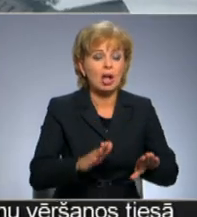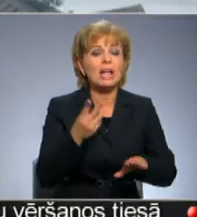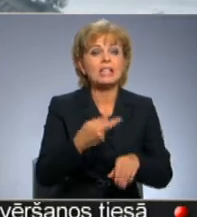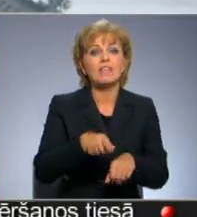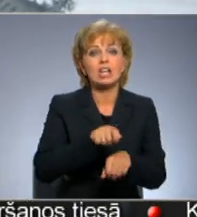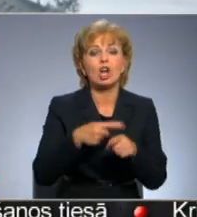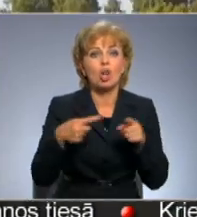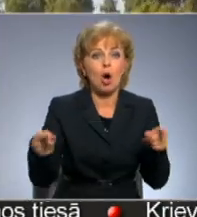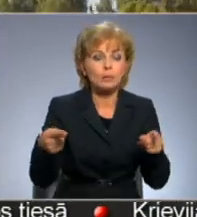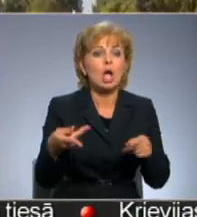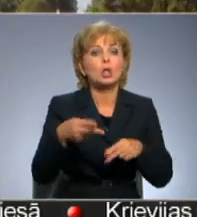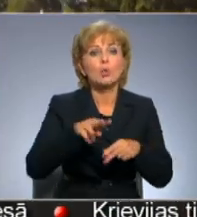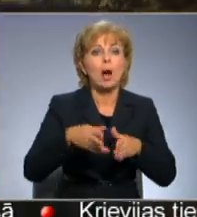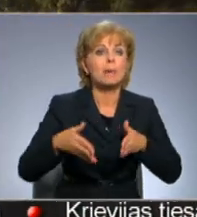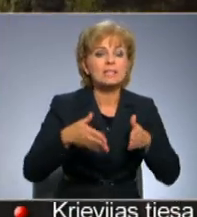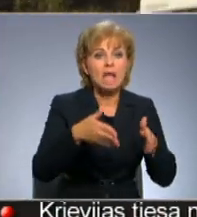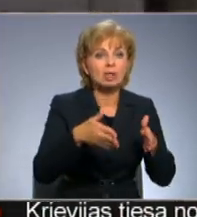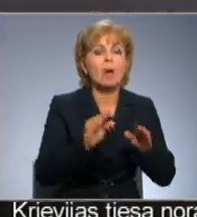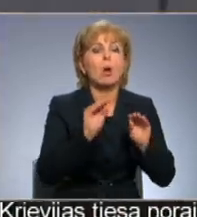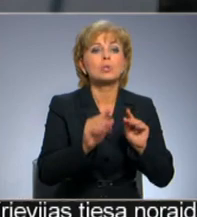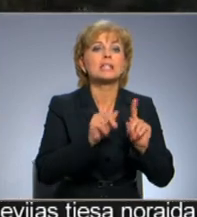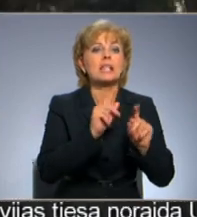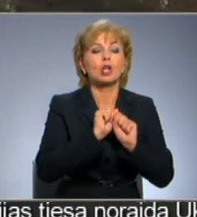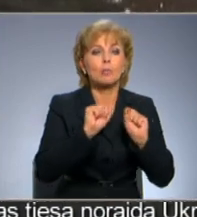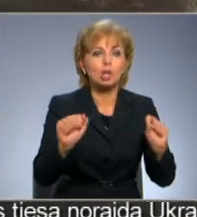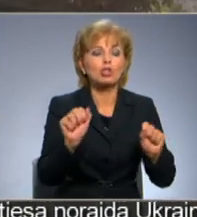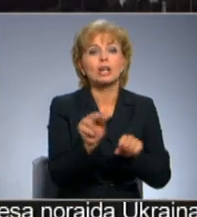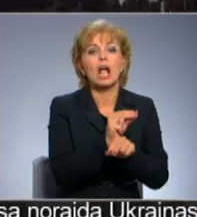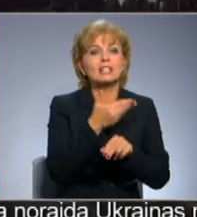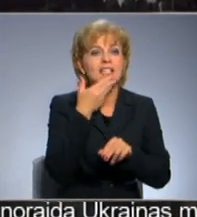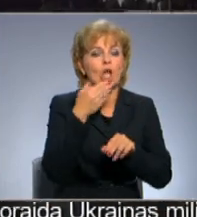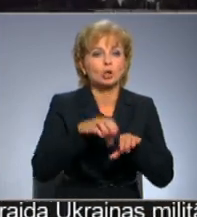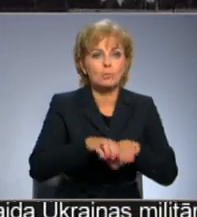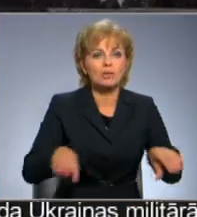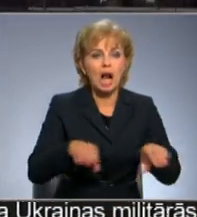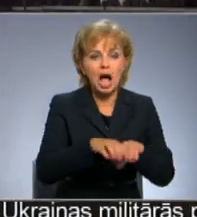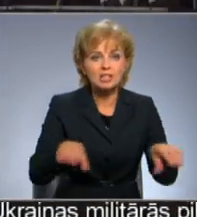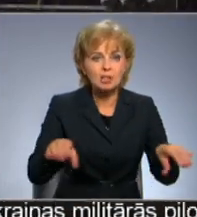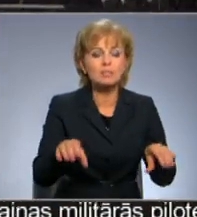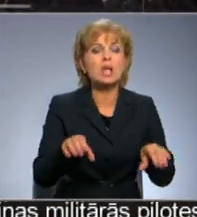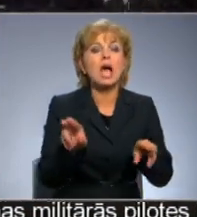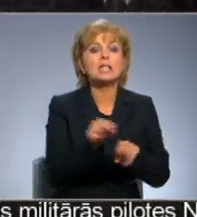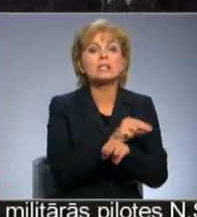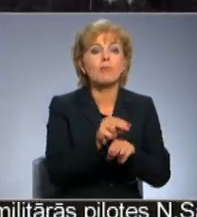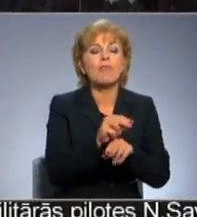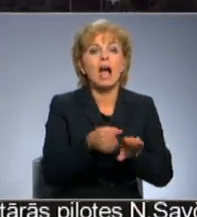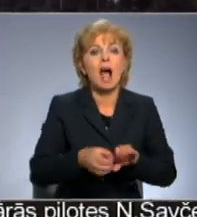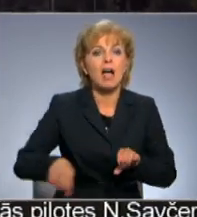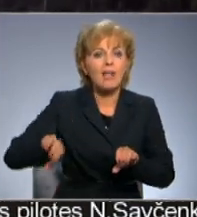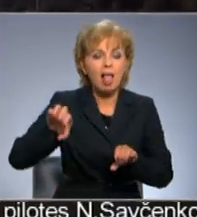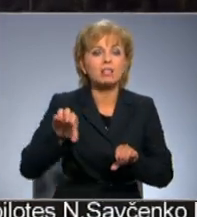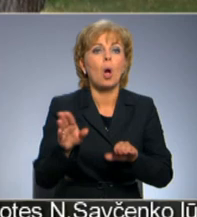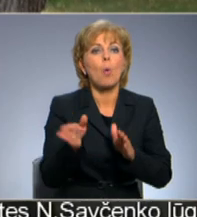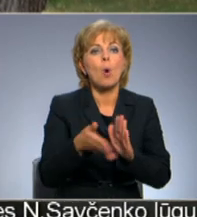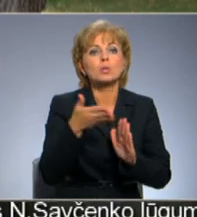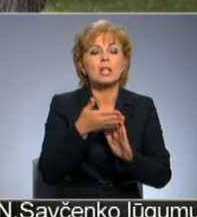posmā nomainīts ceļa segums, uzlabot satiksmes drošība, rekonstruēta siltumtrase, izbūvēta sadzīves un lietas kanalizācija un veikti citi